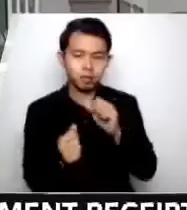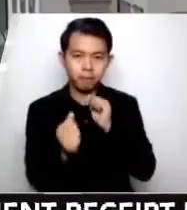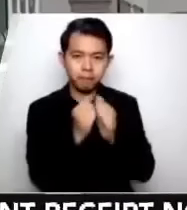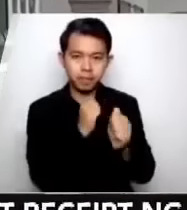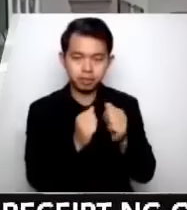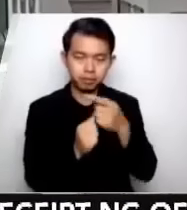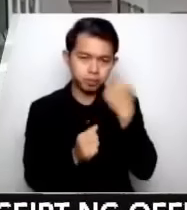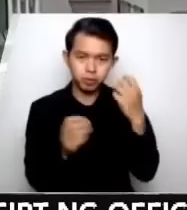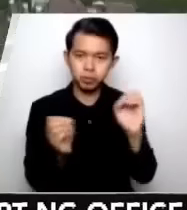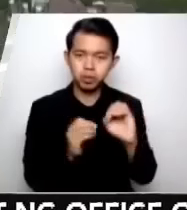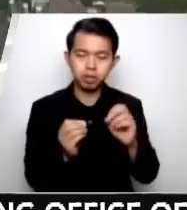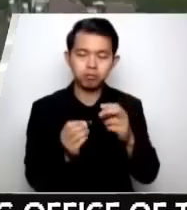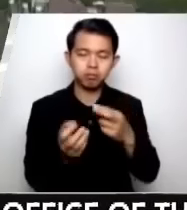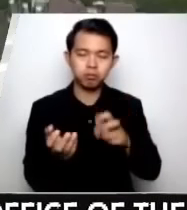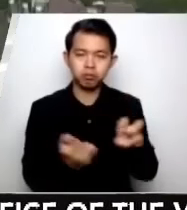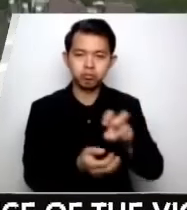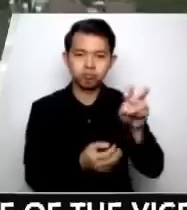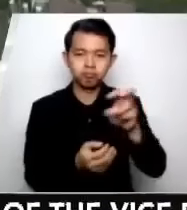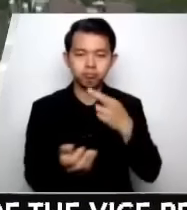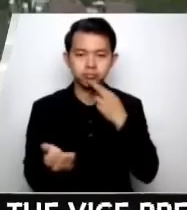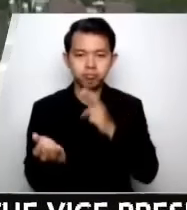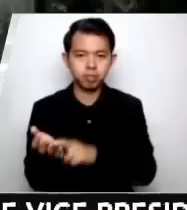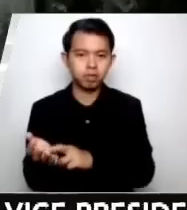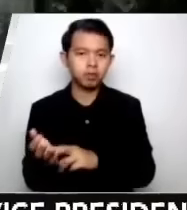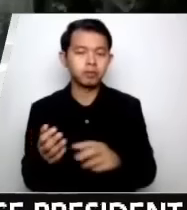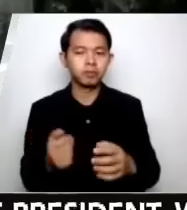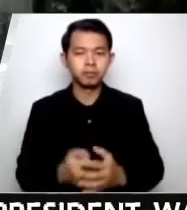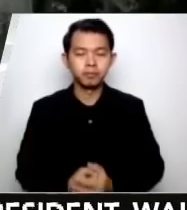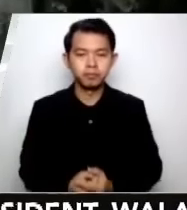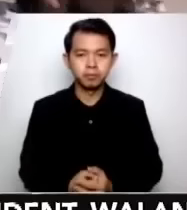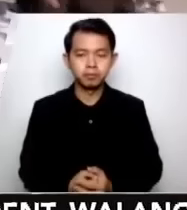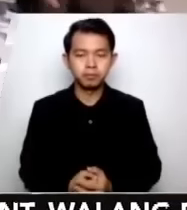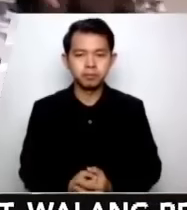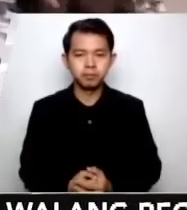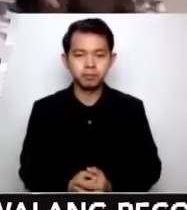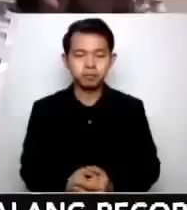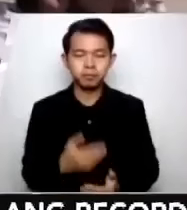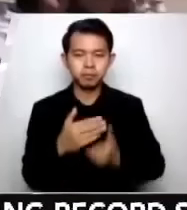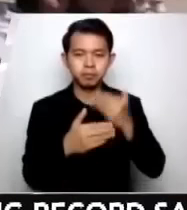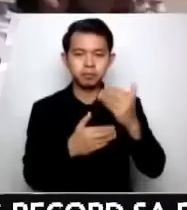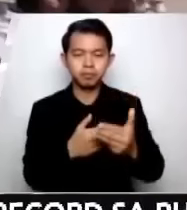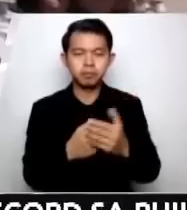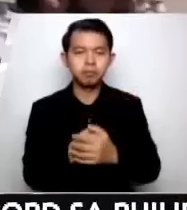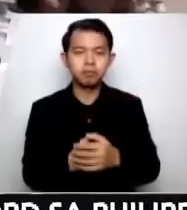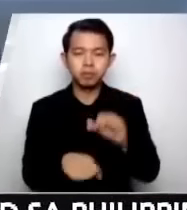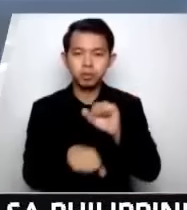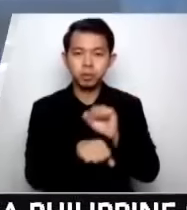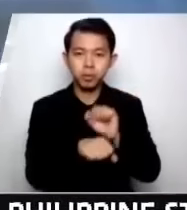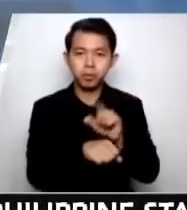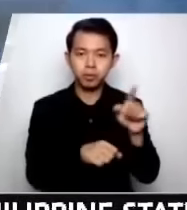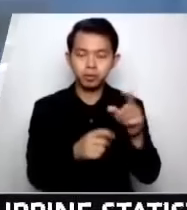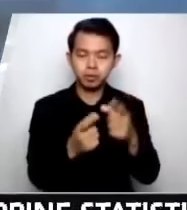Trabaho sa Europa at Japan, alok sa mga Pinoy. Sa ilang European countries, may demand sa